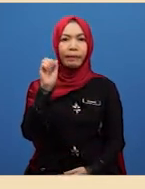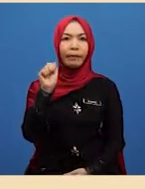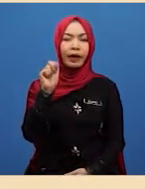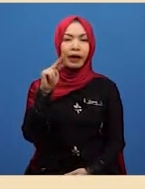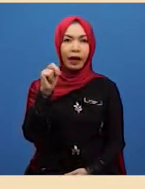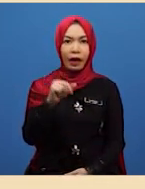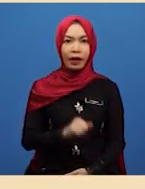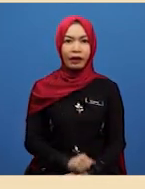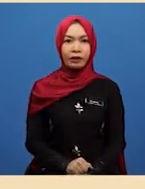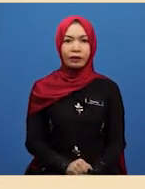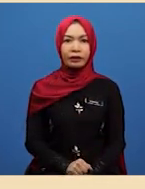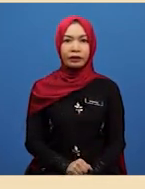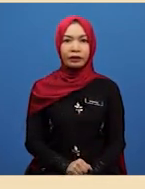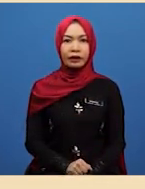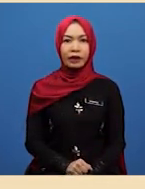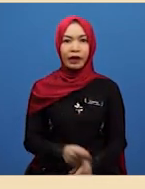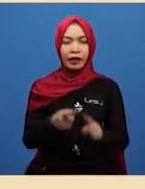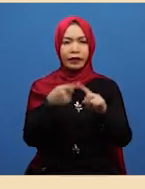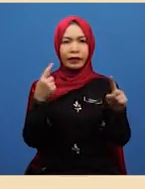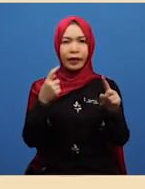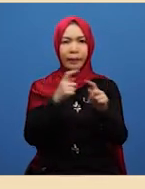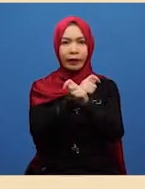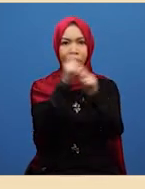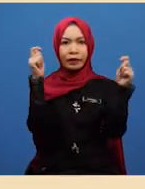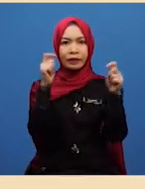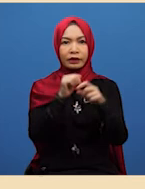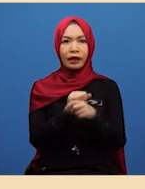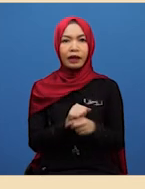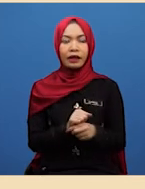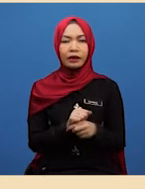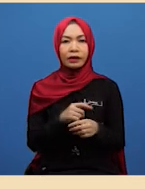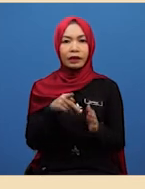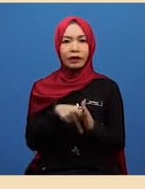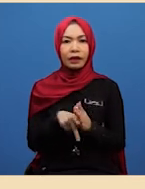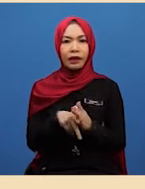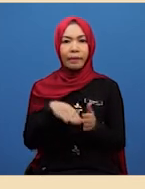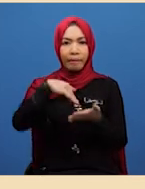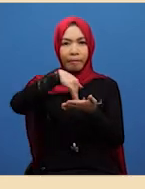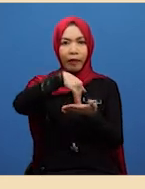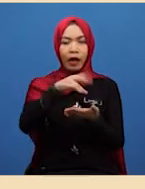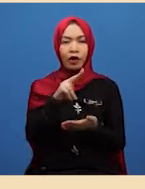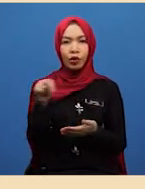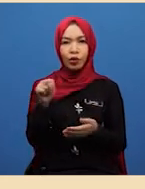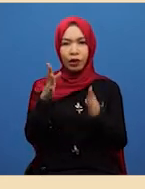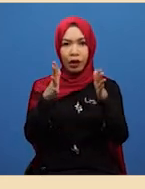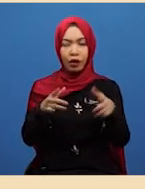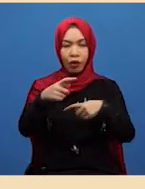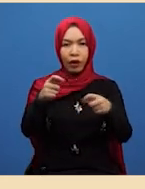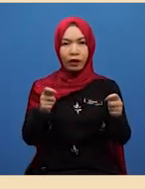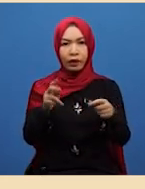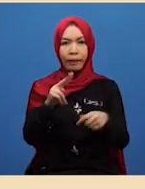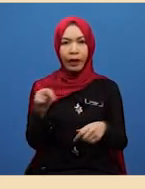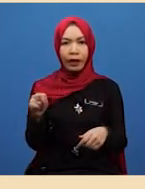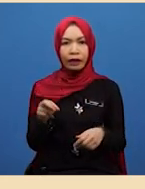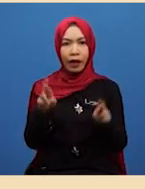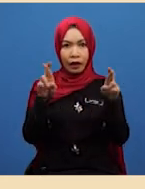Yang kedua adalah dengan menentang kebangkitan orang tempatan. James Brooke menganggap